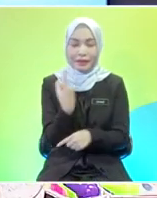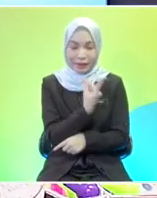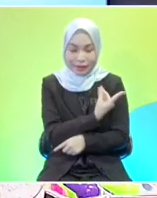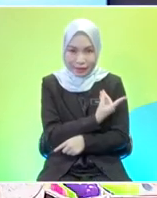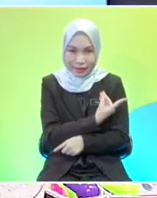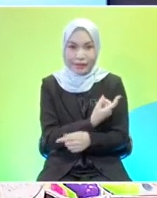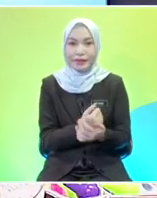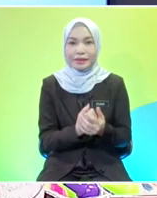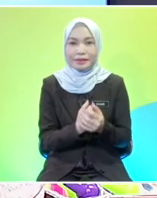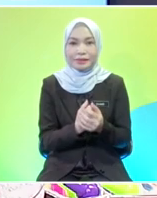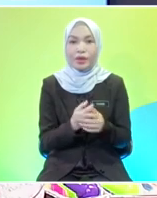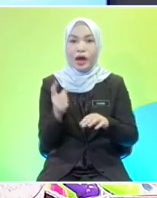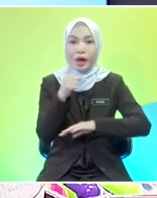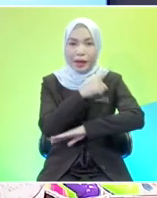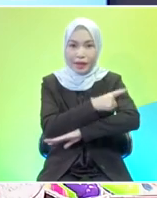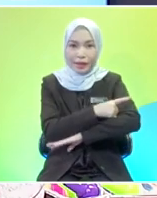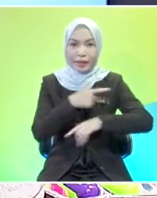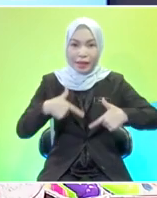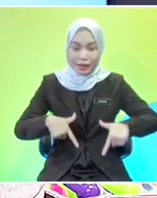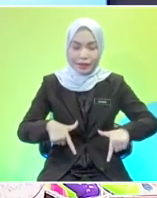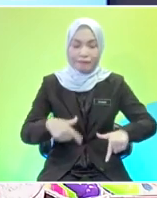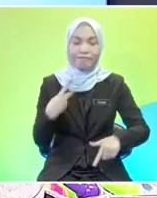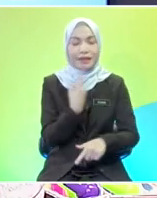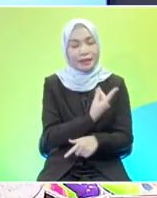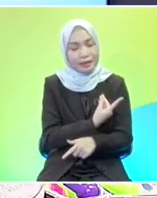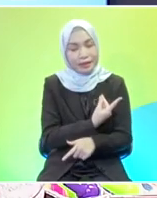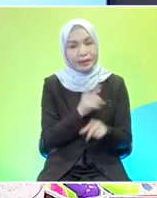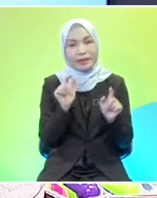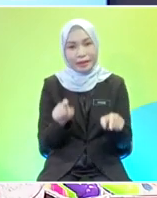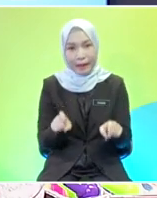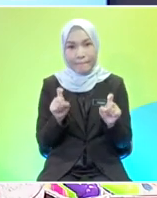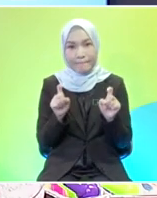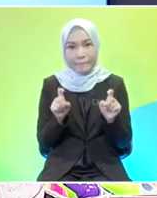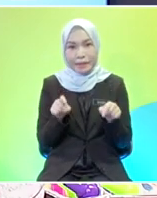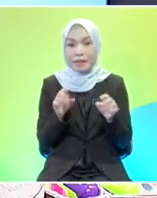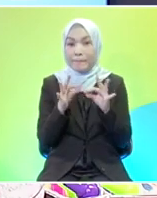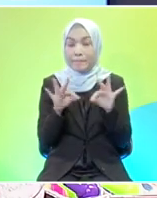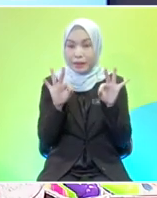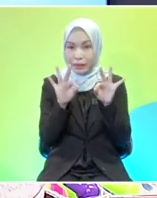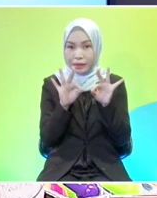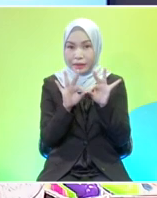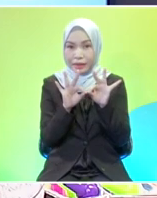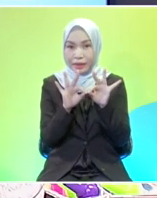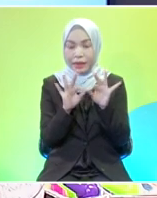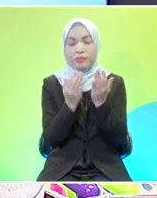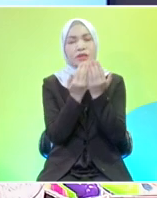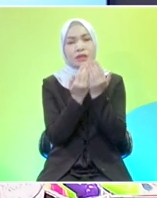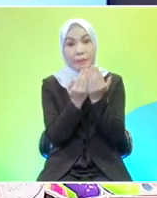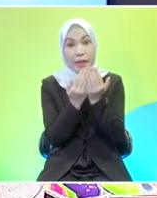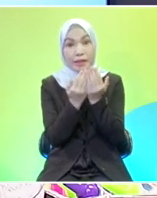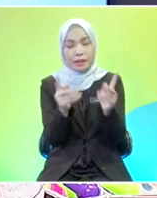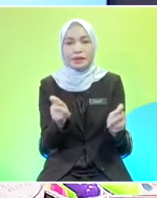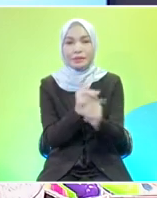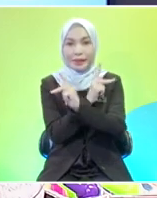hendaklah bersyukur nah bersyukur dan berterima kasih di atas aku